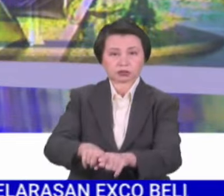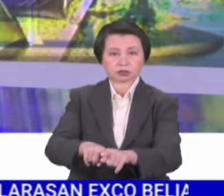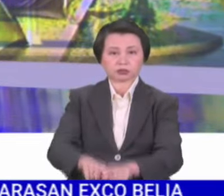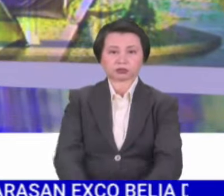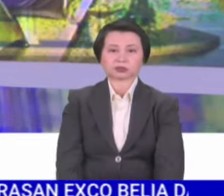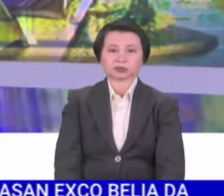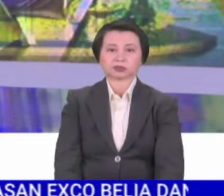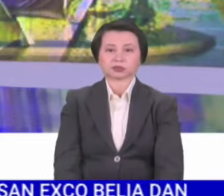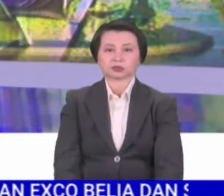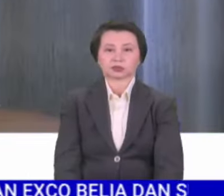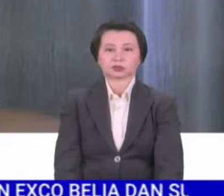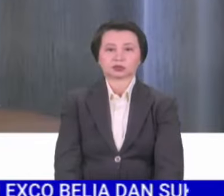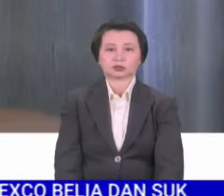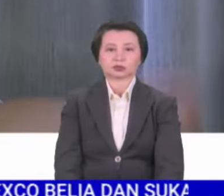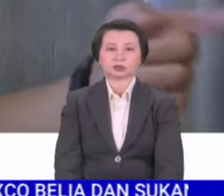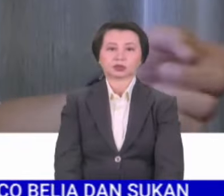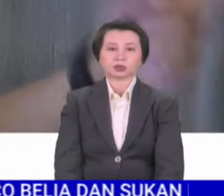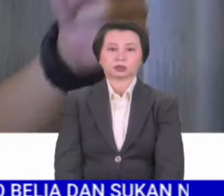pelaku